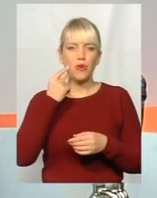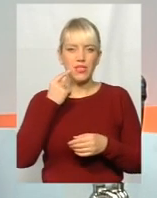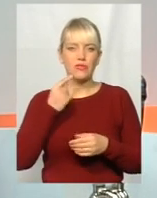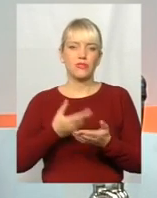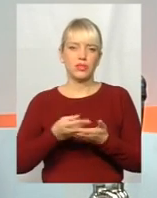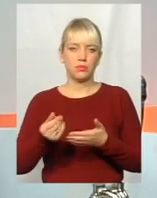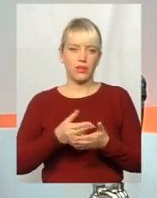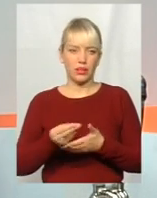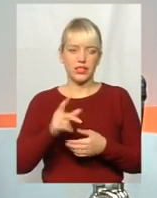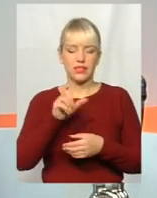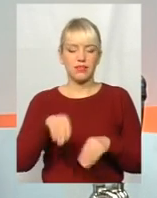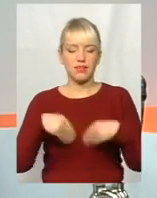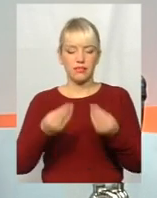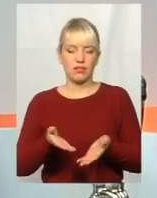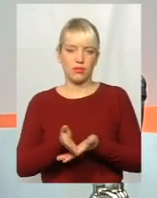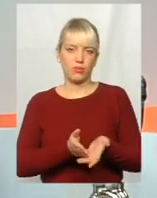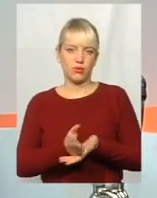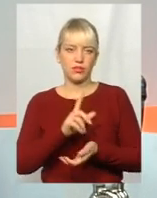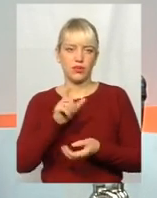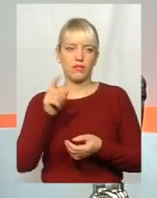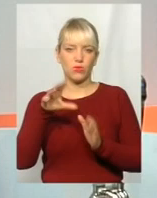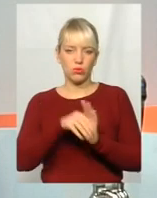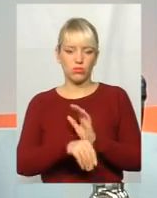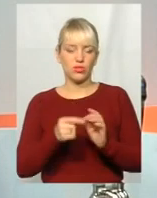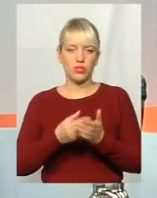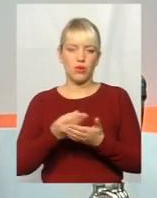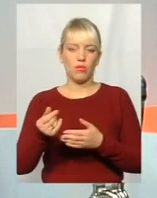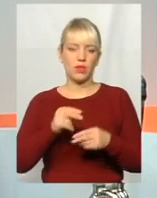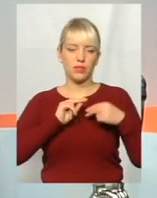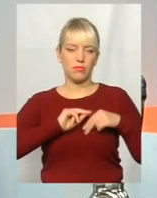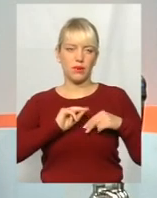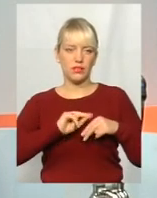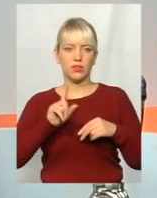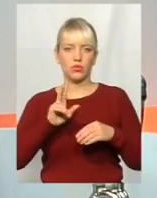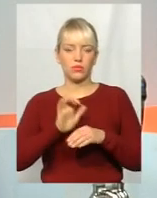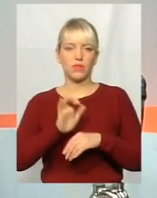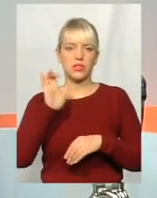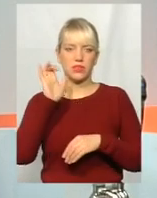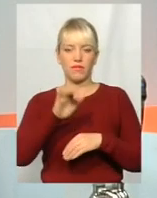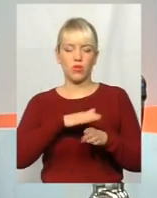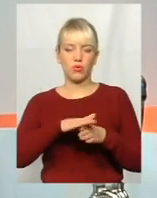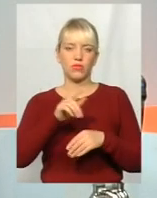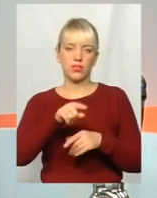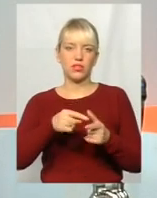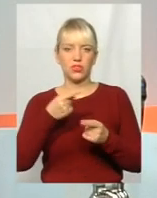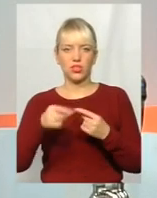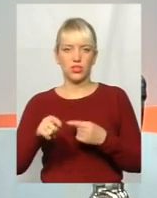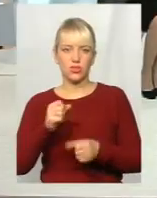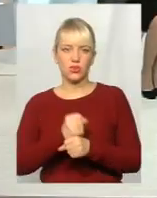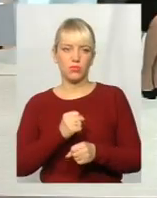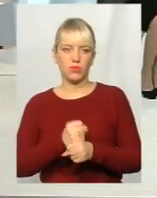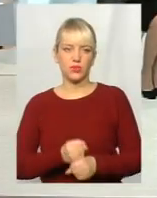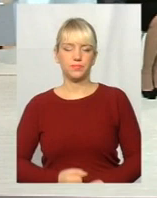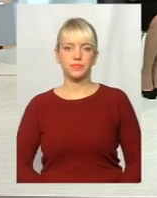плати за надані послуги, в тому числі і оплата праці працівників, яких ми посилаємо виконувати ті чи інші роботи. Дякую, пан Сергій. Ми зараз до цього